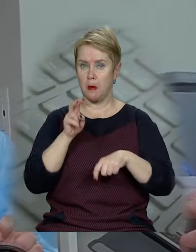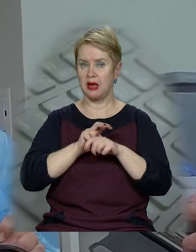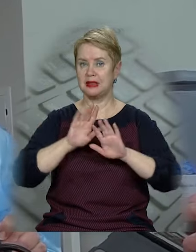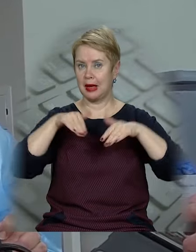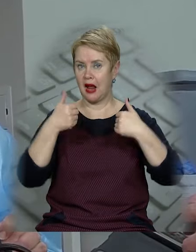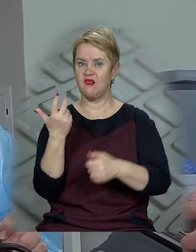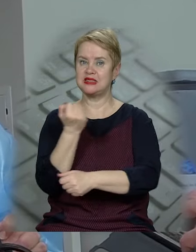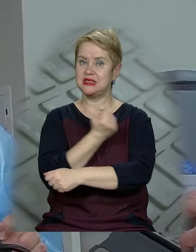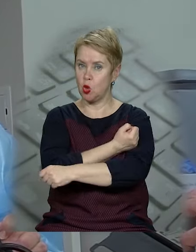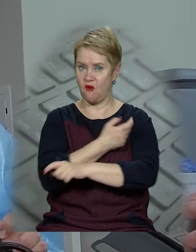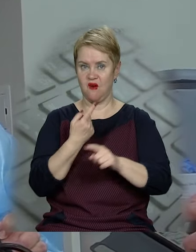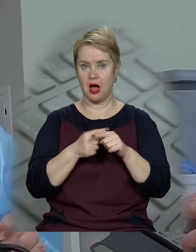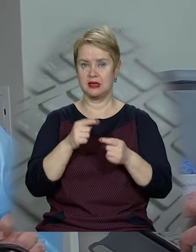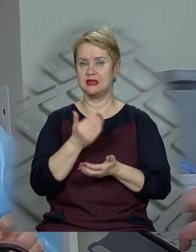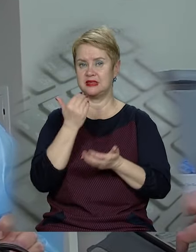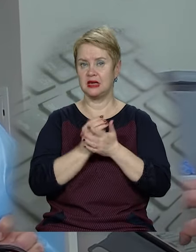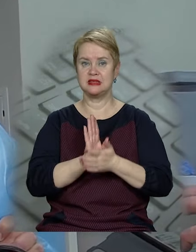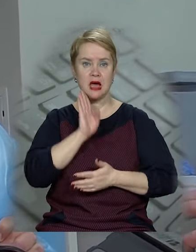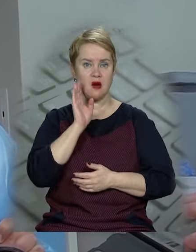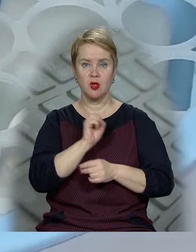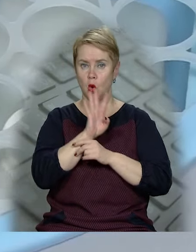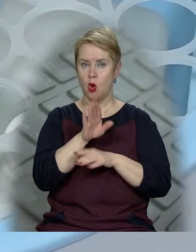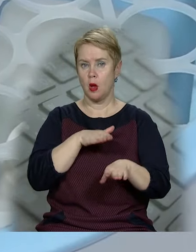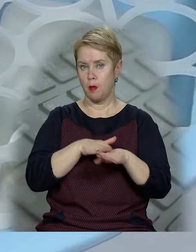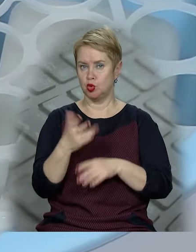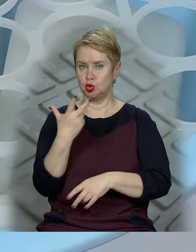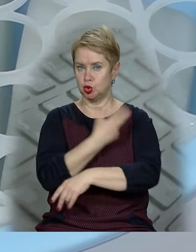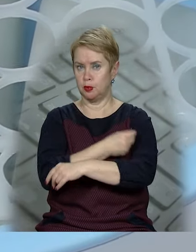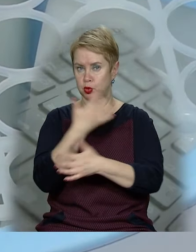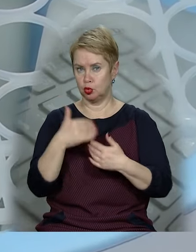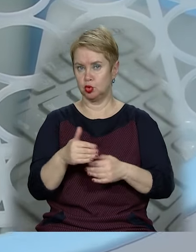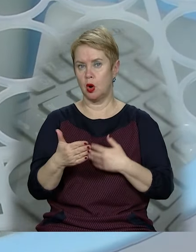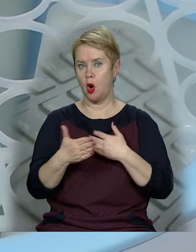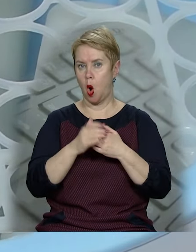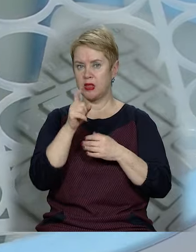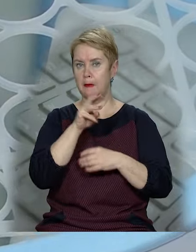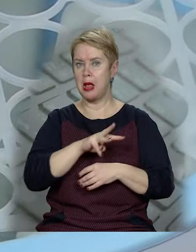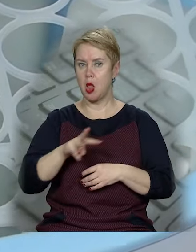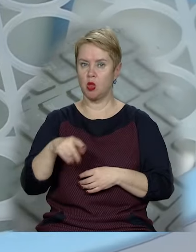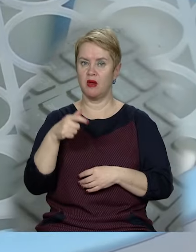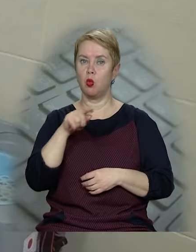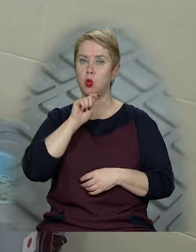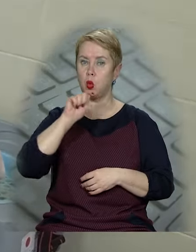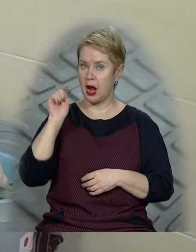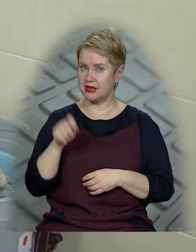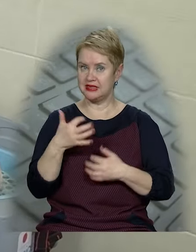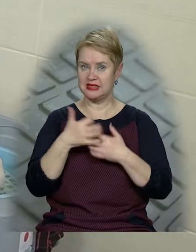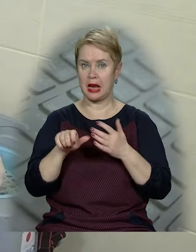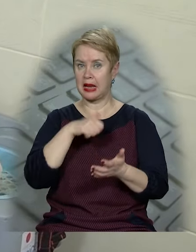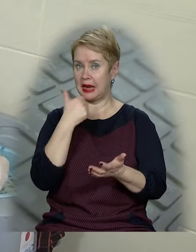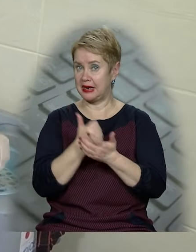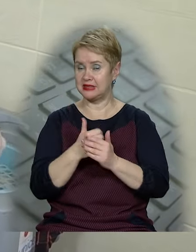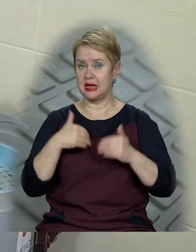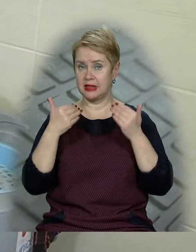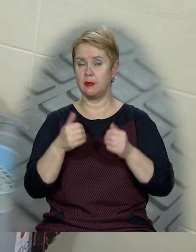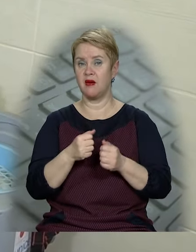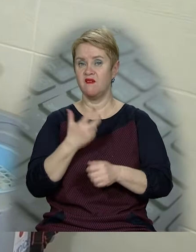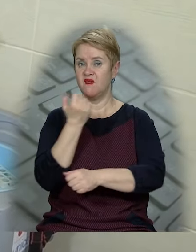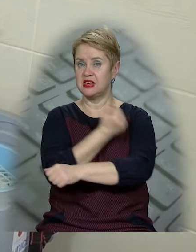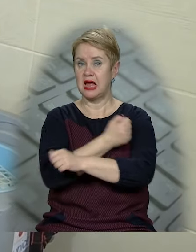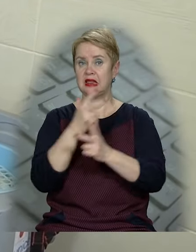радять вакцинуватися. Станом на ранок від COVID повністю щепилися вже понад 11 мільйонів українців. Серед лідерів за темпами